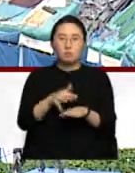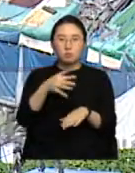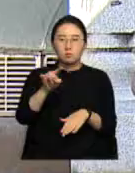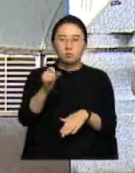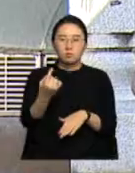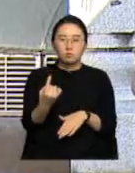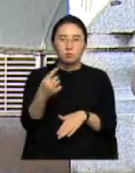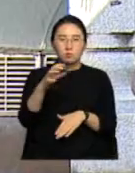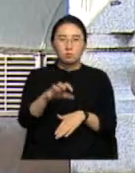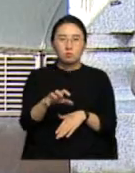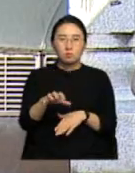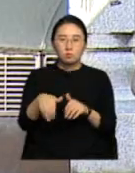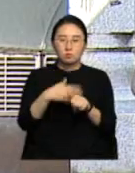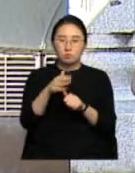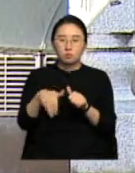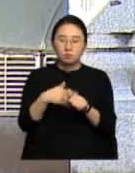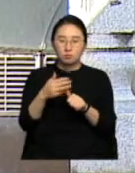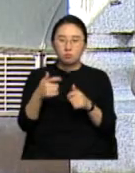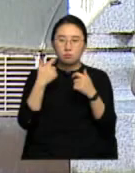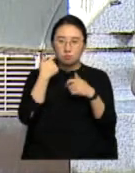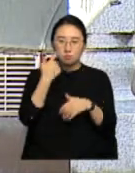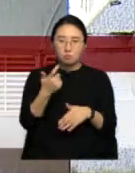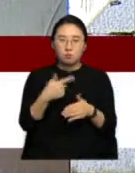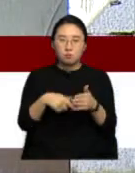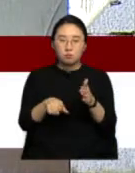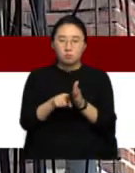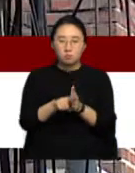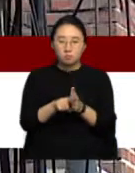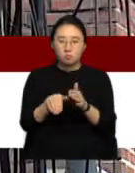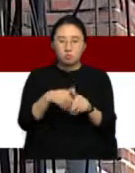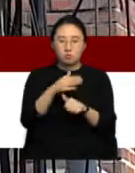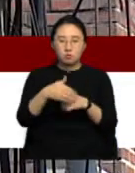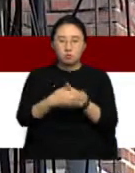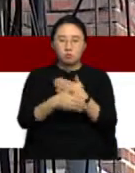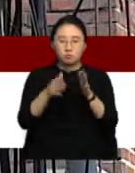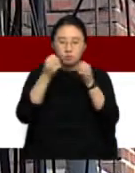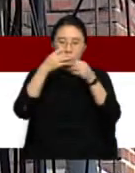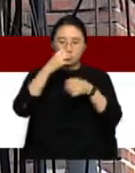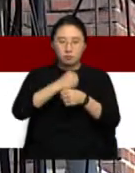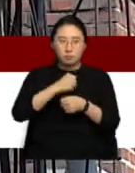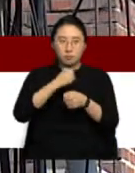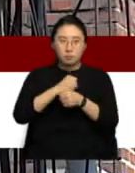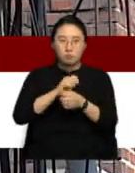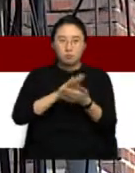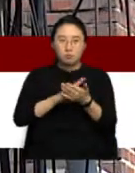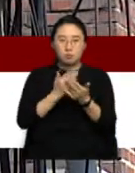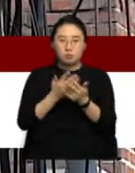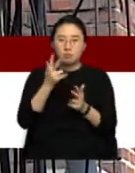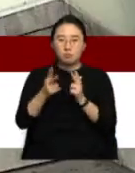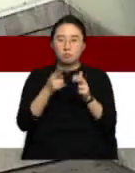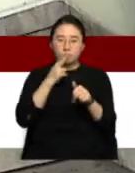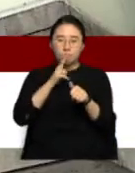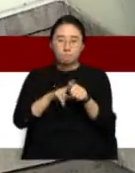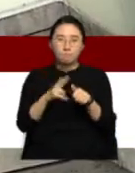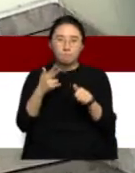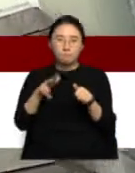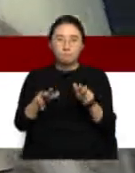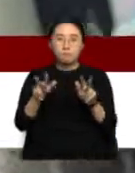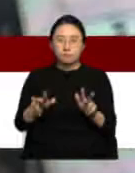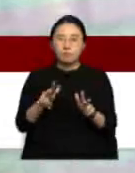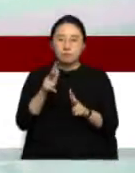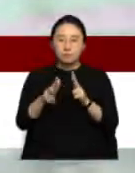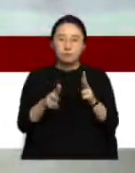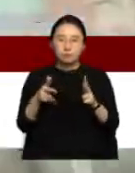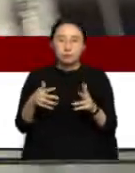모습입니다. 기존의 주변 환경은 유지하면서 주거 건물만 새로 짓는 가로주택 정비 사업을 시도했지만 현재